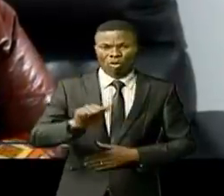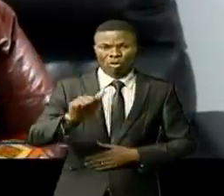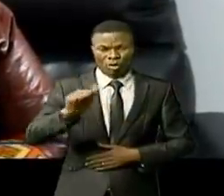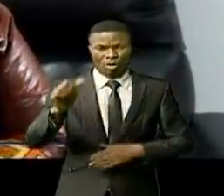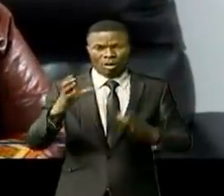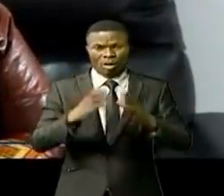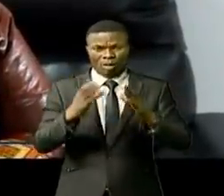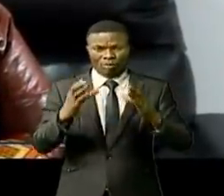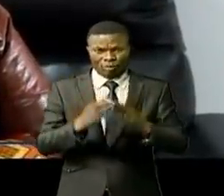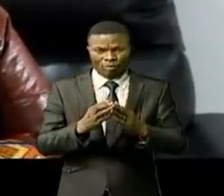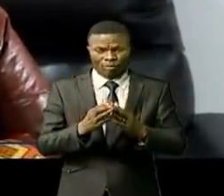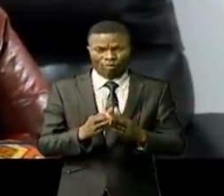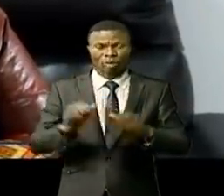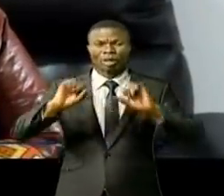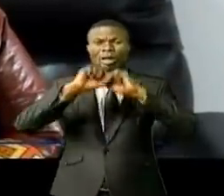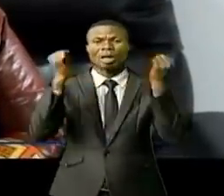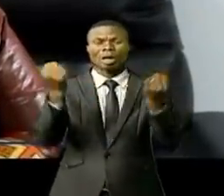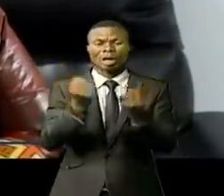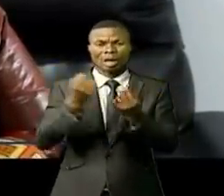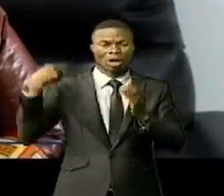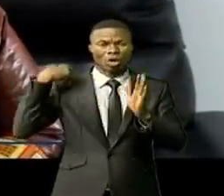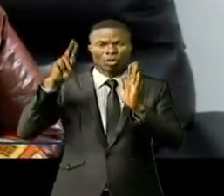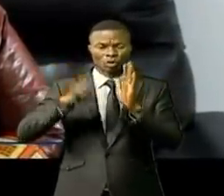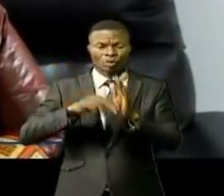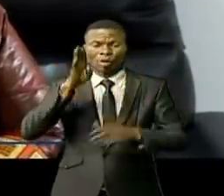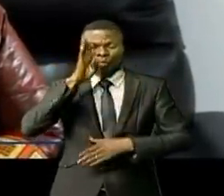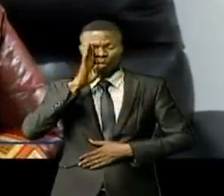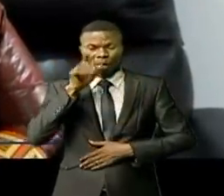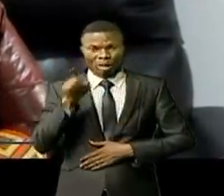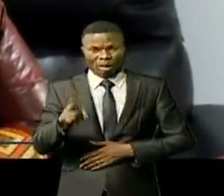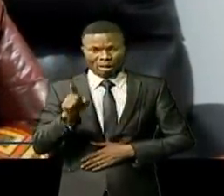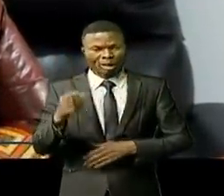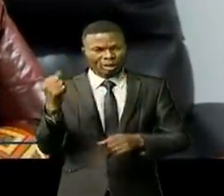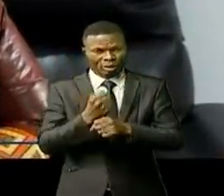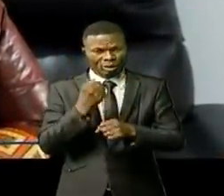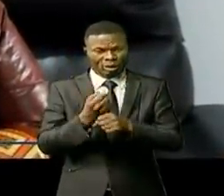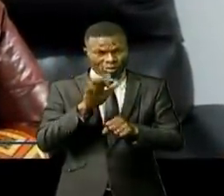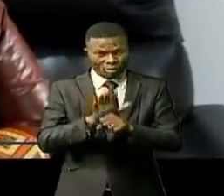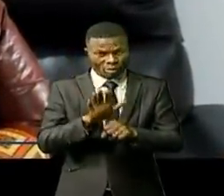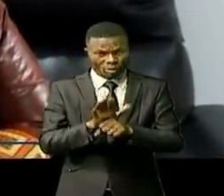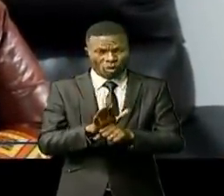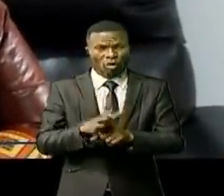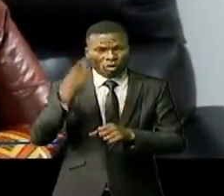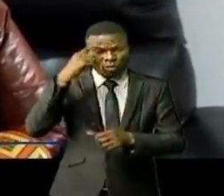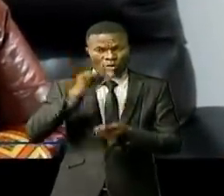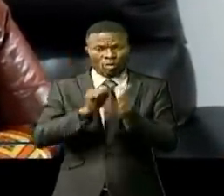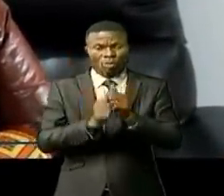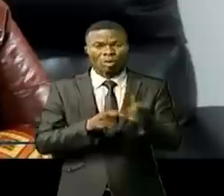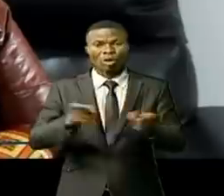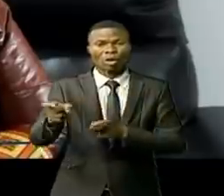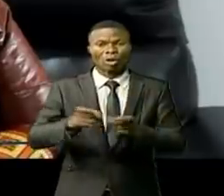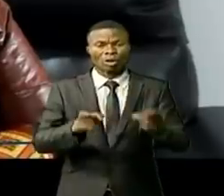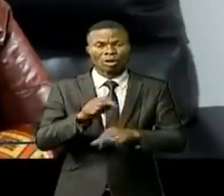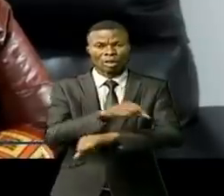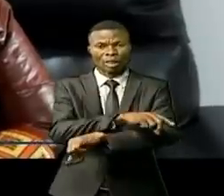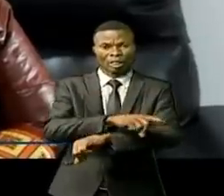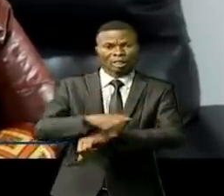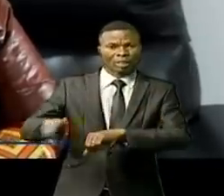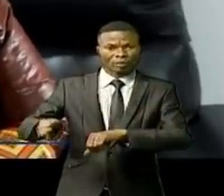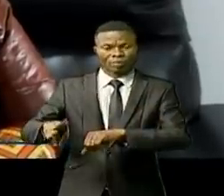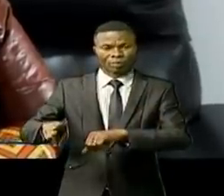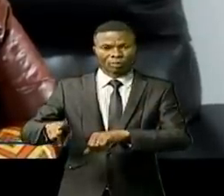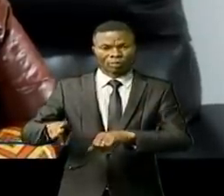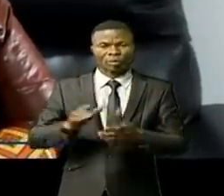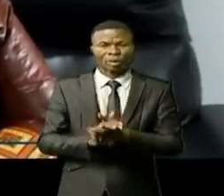que c'est une agence gouvernementale belge qui travaille sur la gestion administrative de la